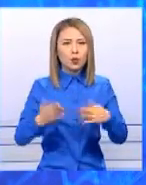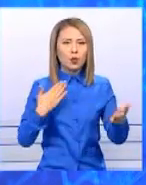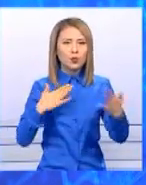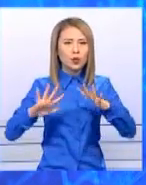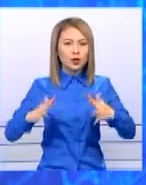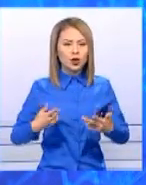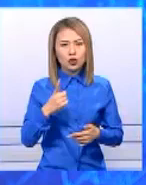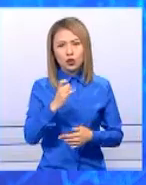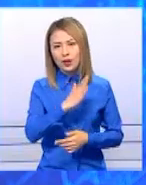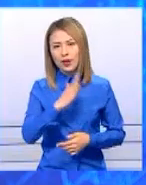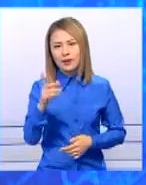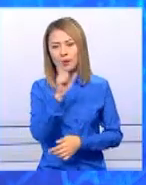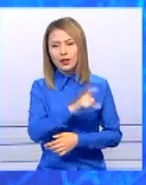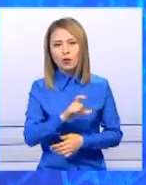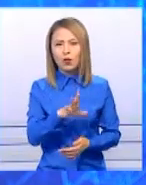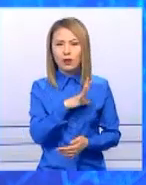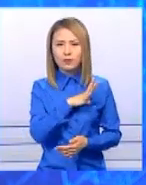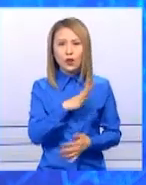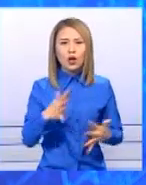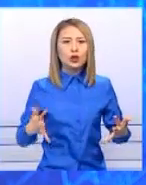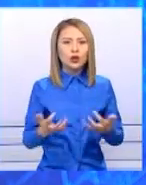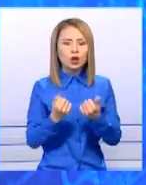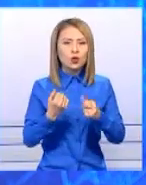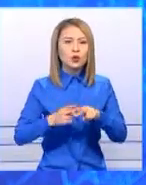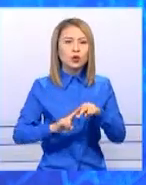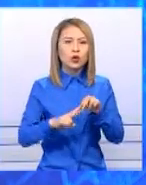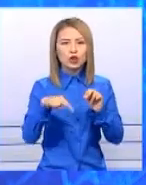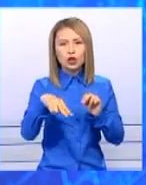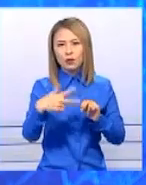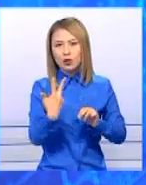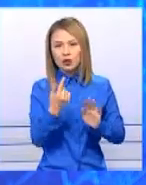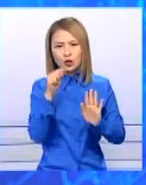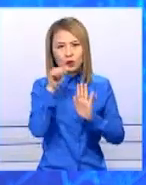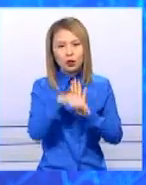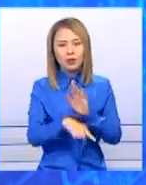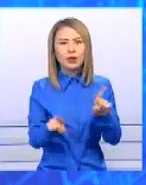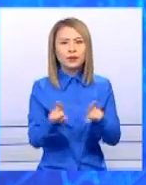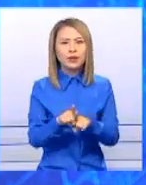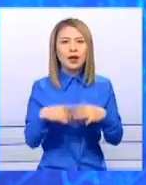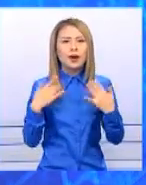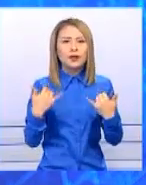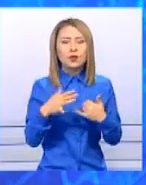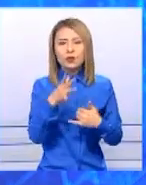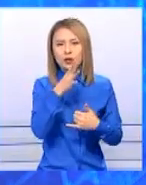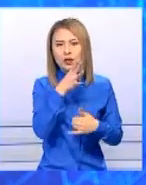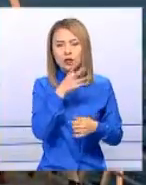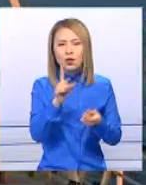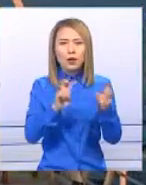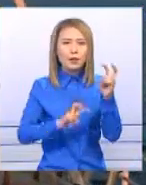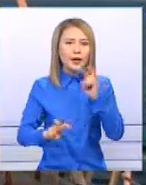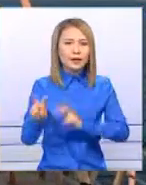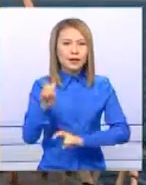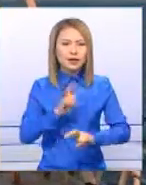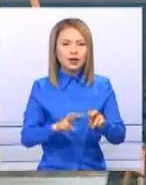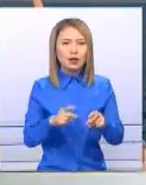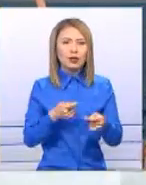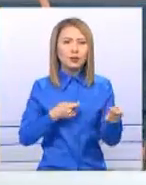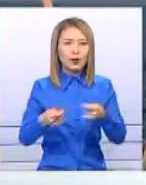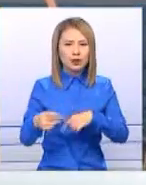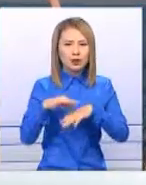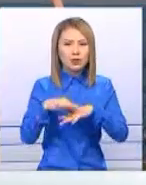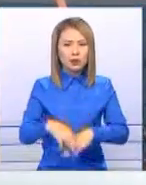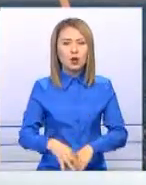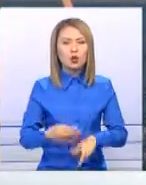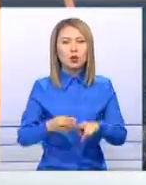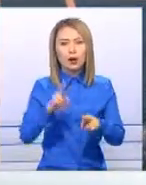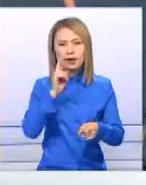кезінде су көлігінде 100-ден астам адам болған. Құтқарушылар содырлардың 23-ін аман алып қалды. Қазір өңірде іздестіру операциясы жүріп жатыр.